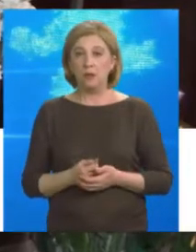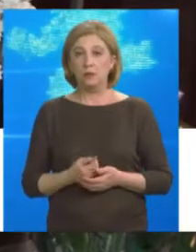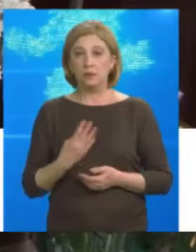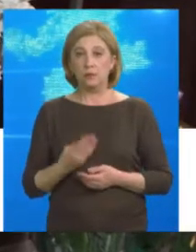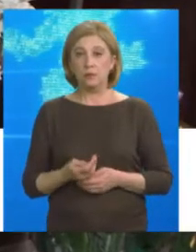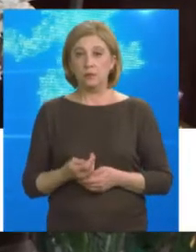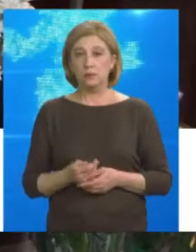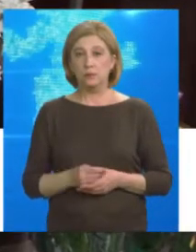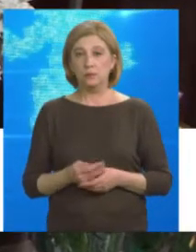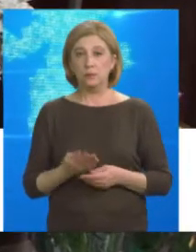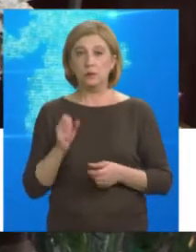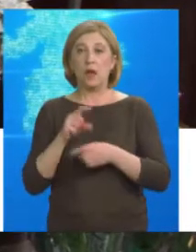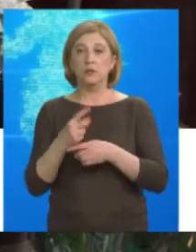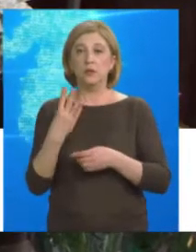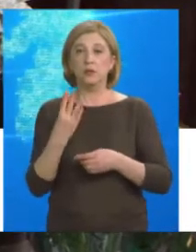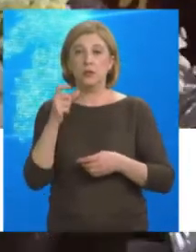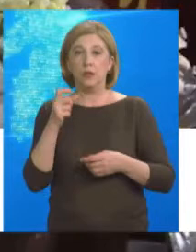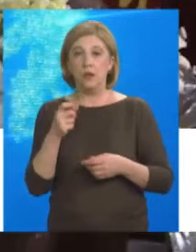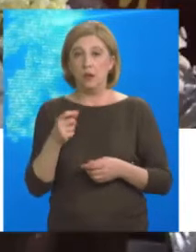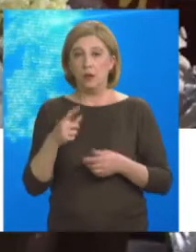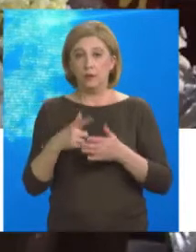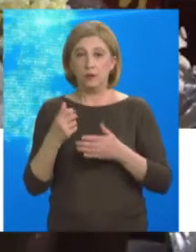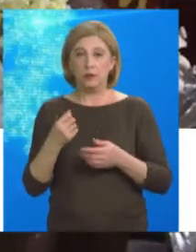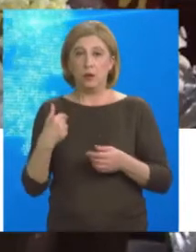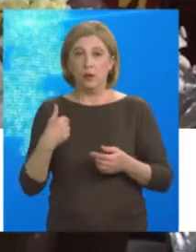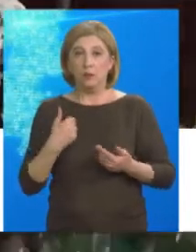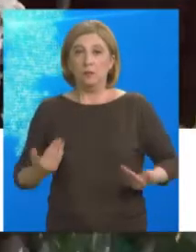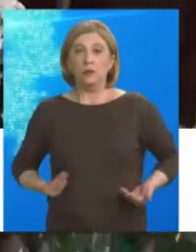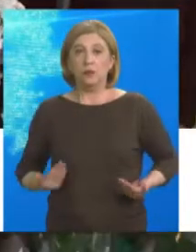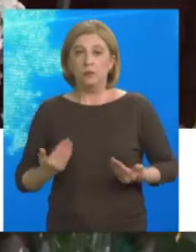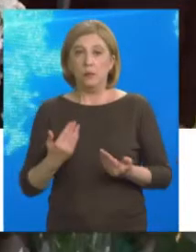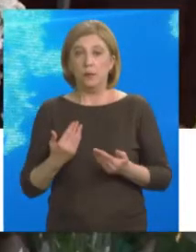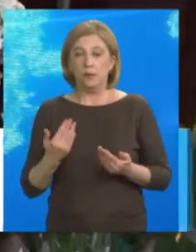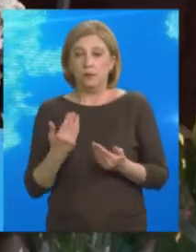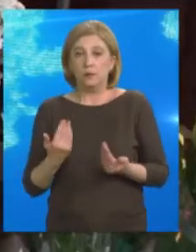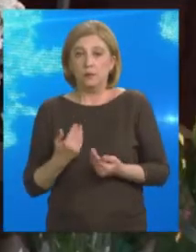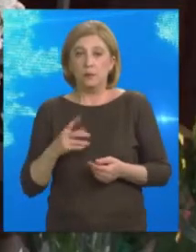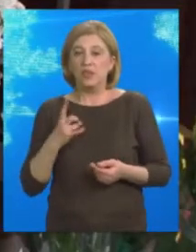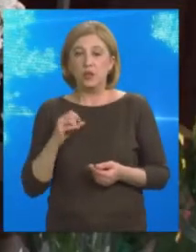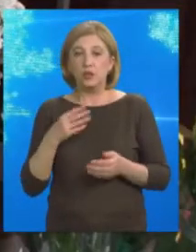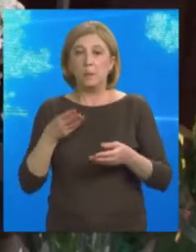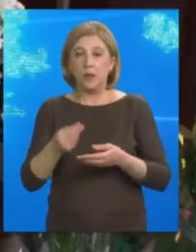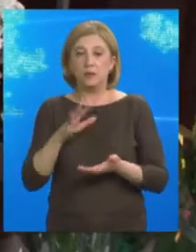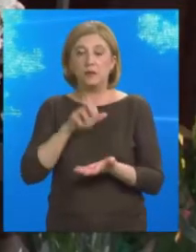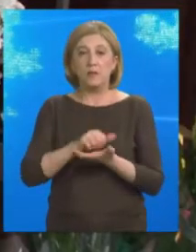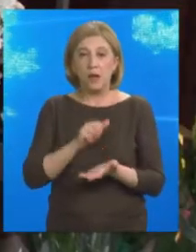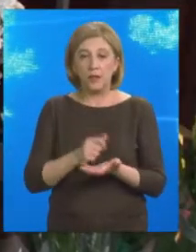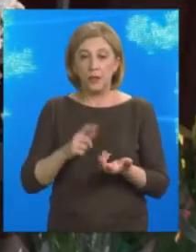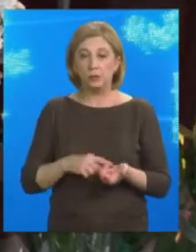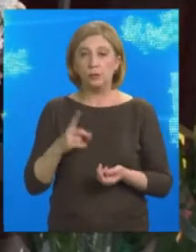гвоздики, чтобы продать 4 гвоздики людям. Мы живем как на пороховой бочке. Нечем платить за аренду, нам